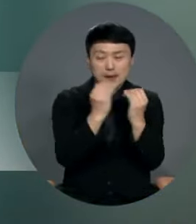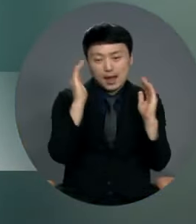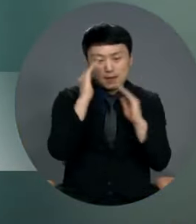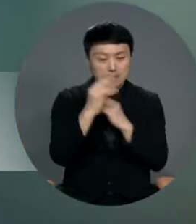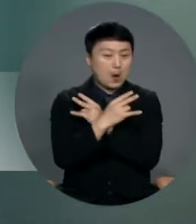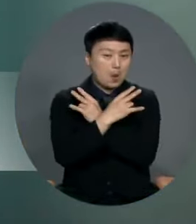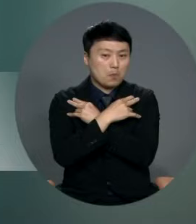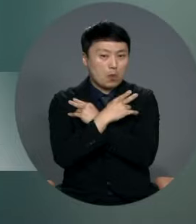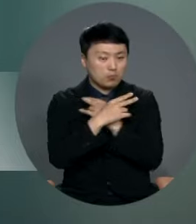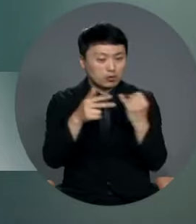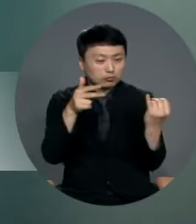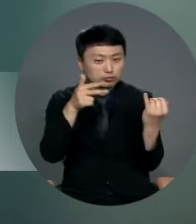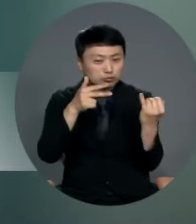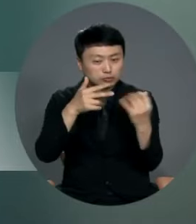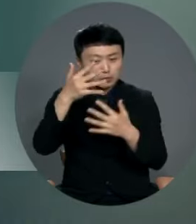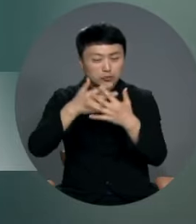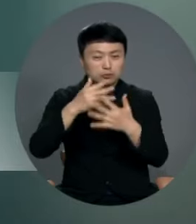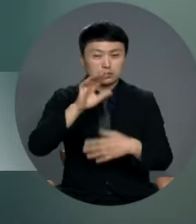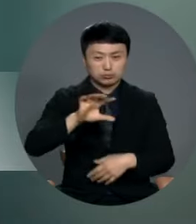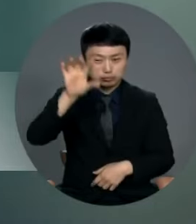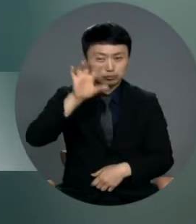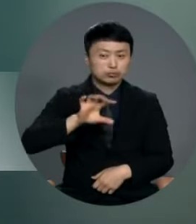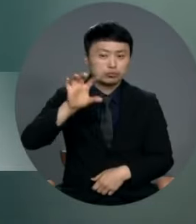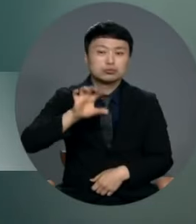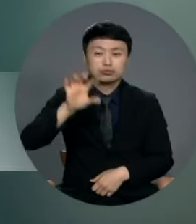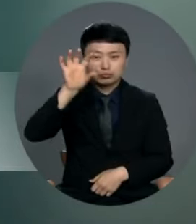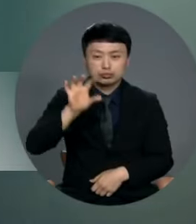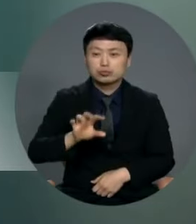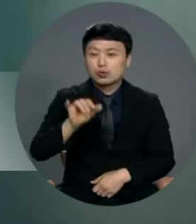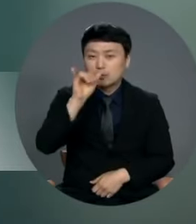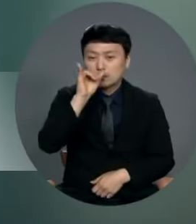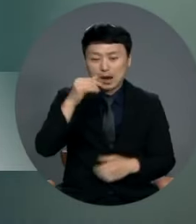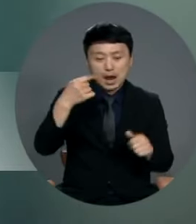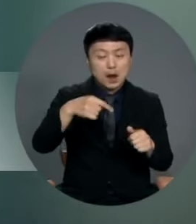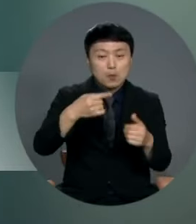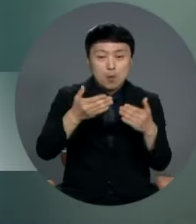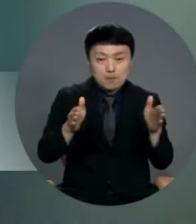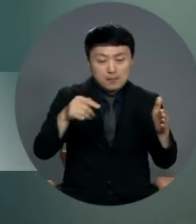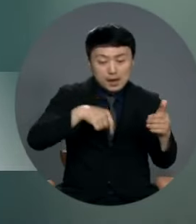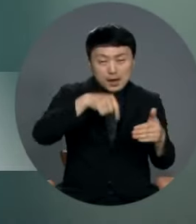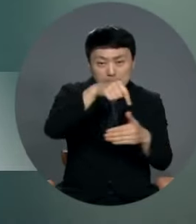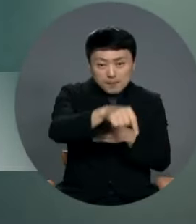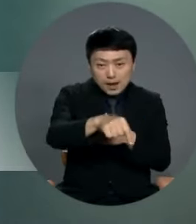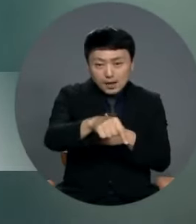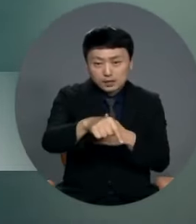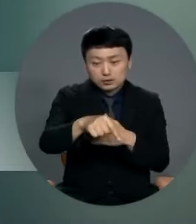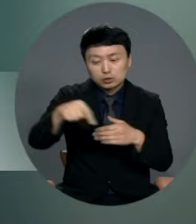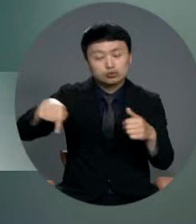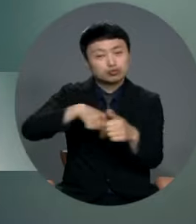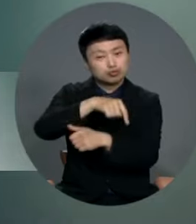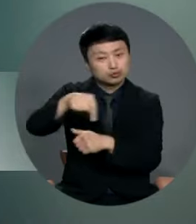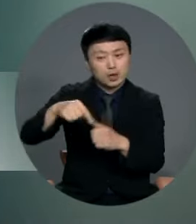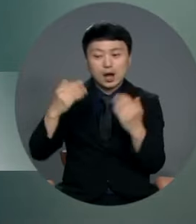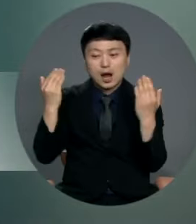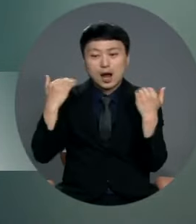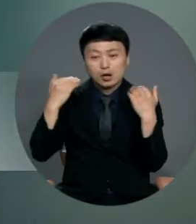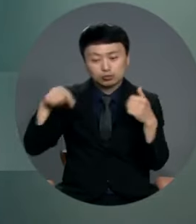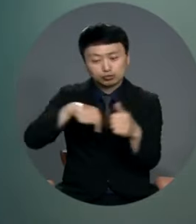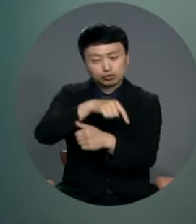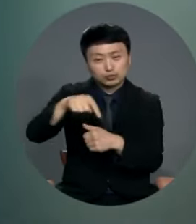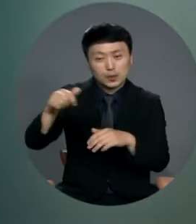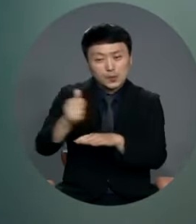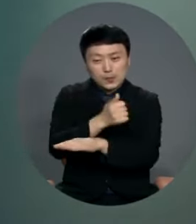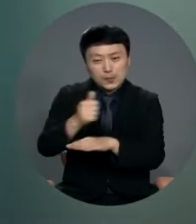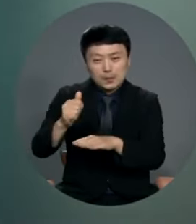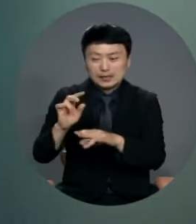줄줄이 올라옵니다. 올라온 불법 촬영물에는 교실 안을 비롯해 등하굣길, 학교 주변과 편의점 등 여러